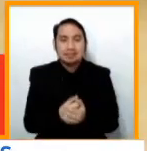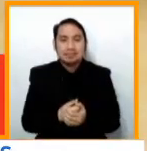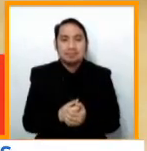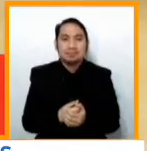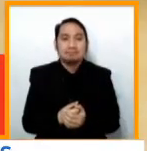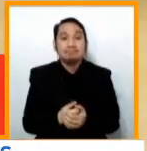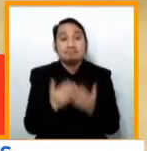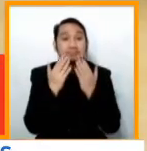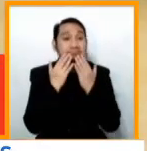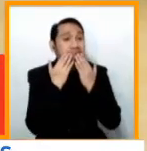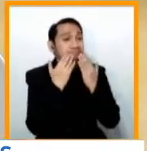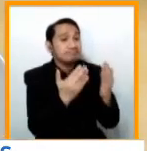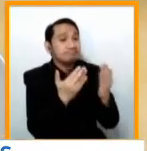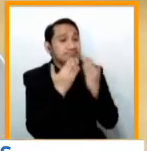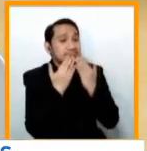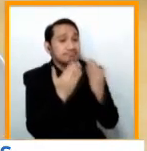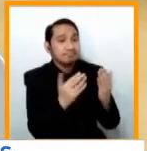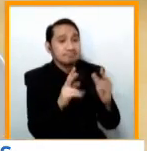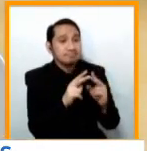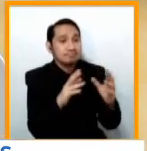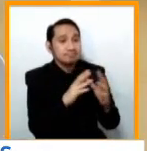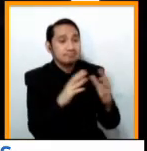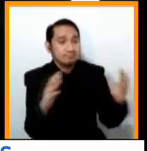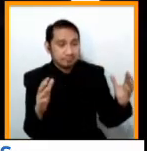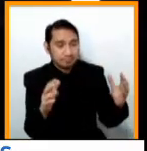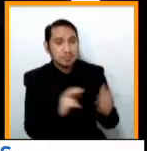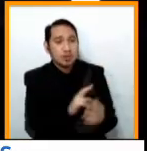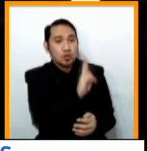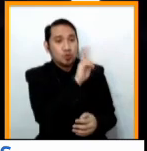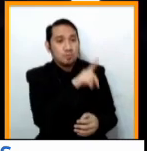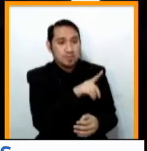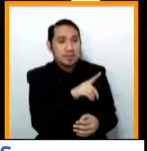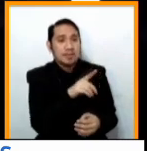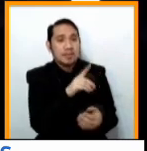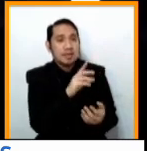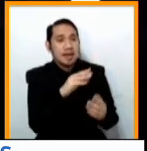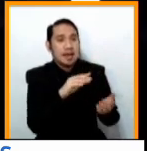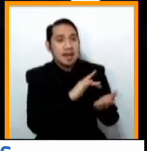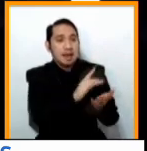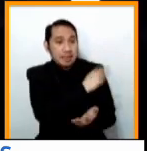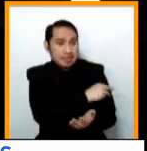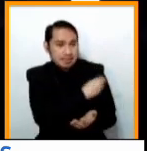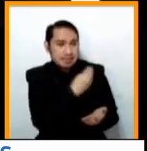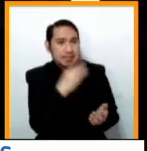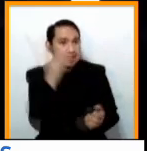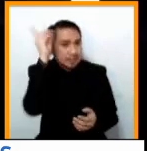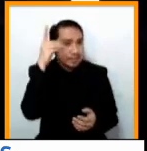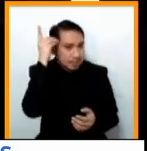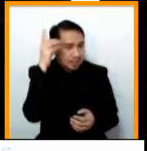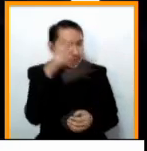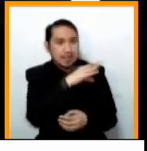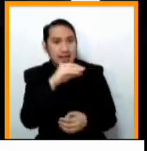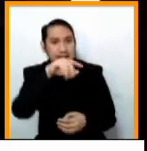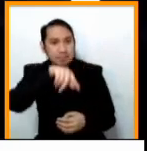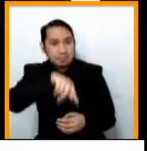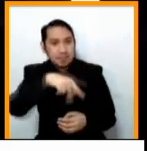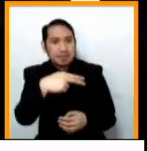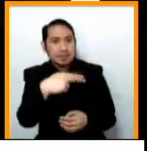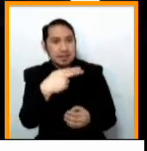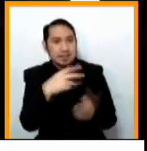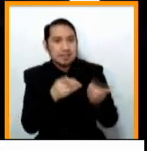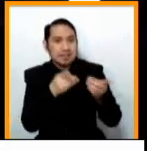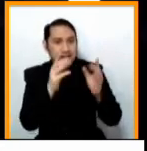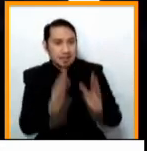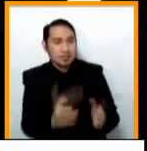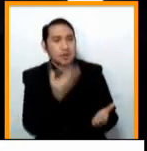po UP College of Medicine Dean Dr. Charlotte Chong at PGH Director Dr. Gerardo Legazpi. Magandang umaga po sa inyo